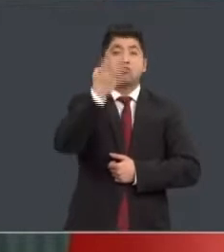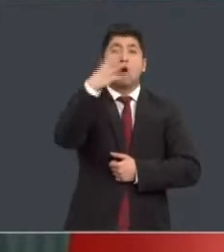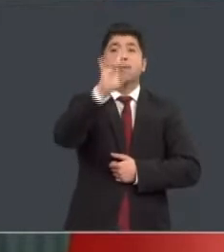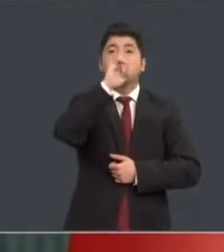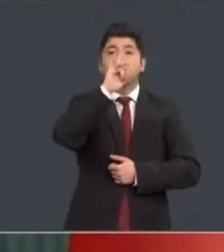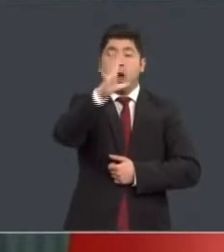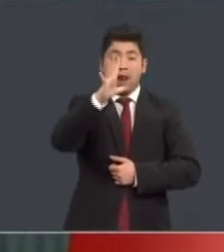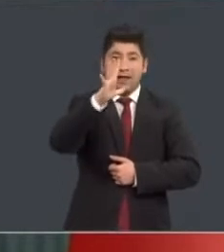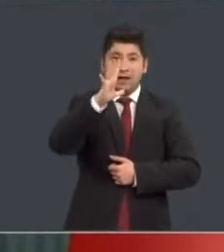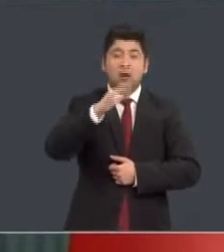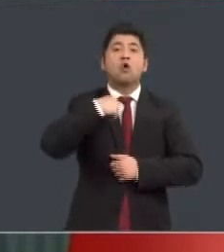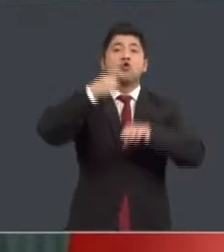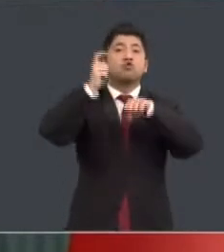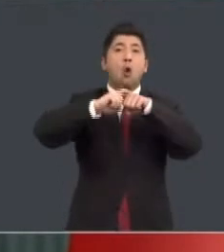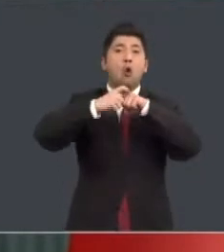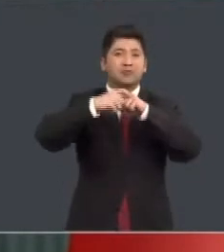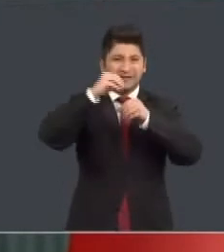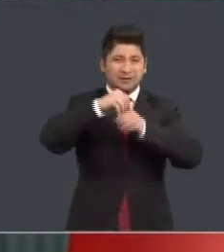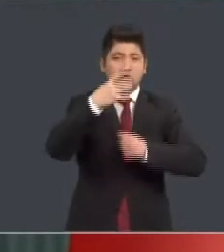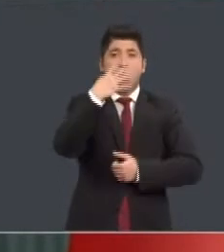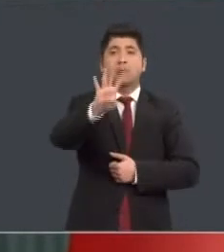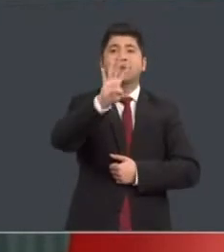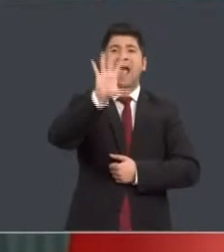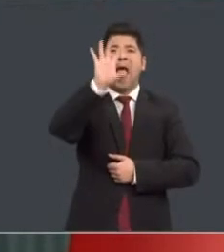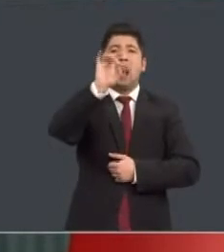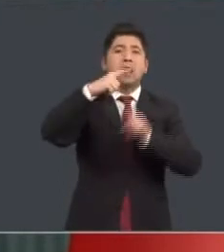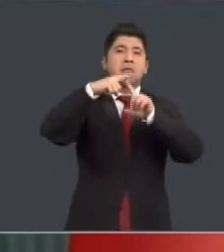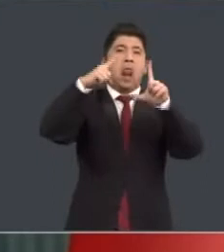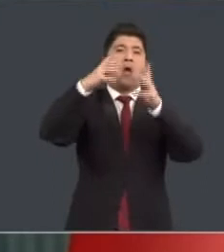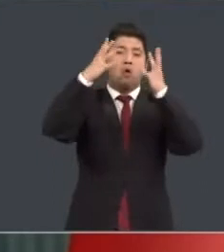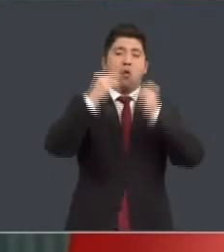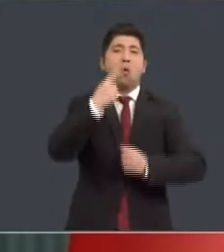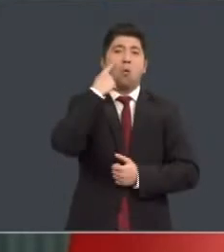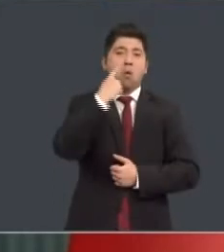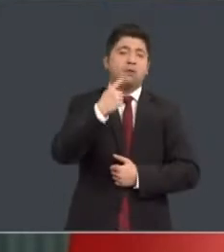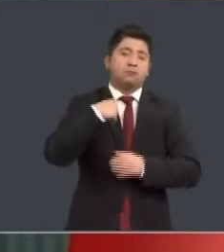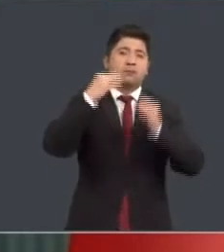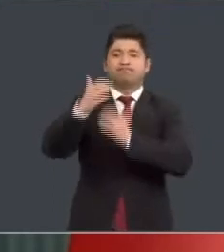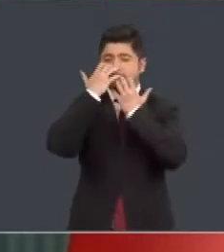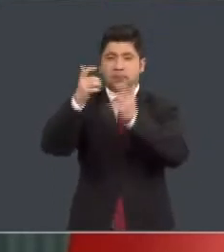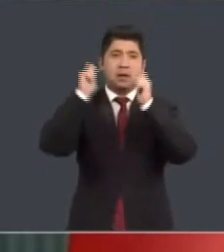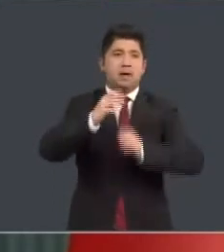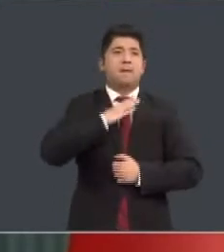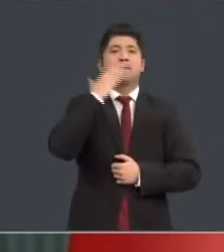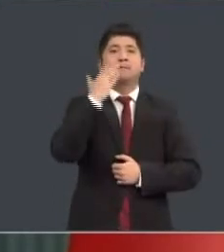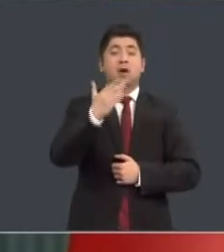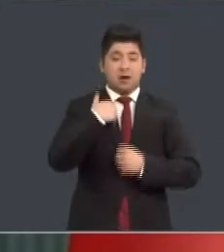4150 lira Nohutta ise 4 bin 50 lira olarak belirlenmiştir